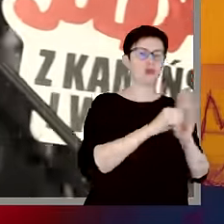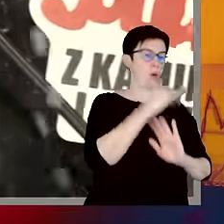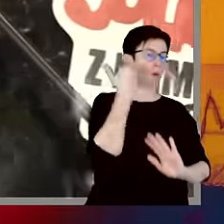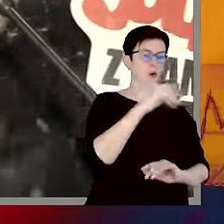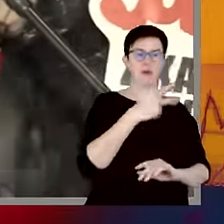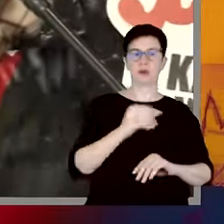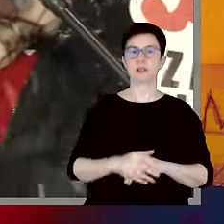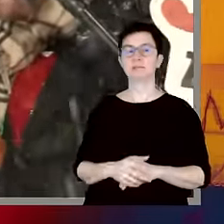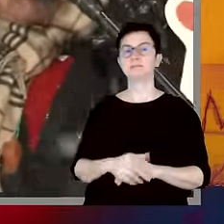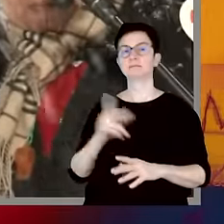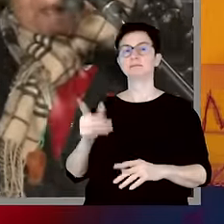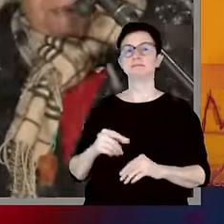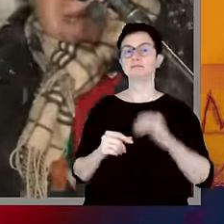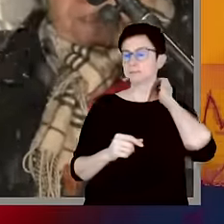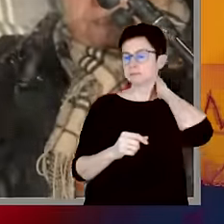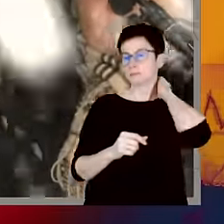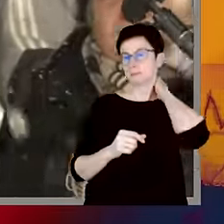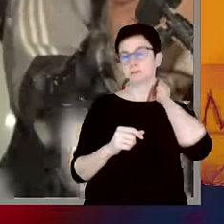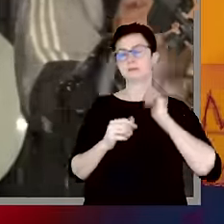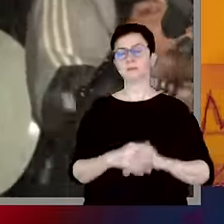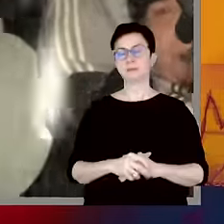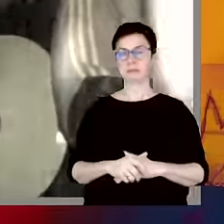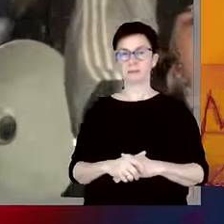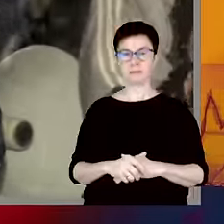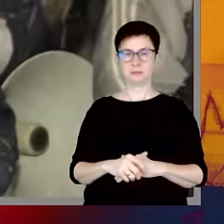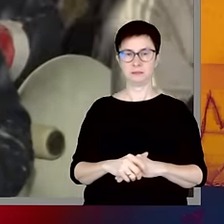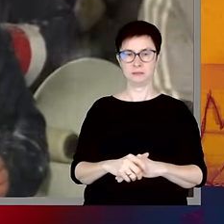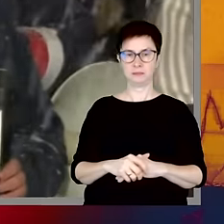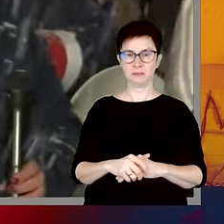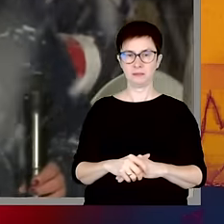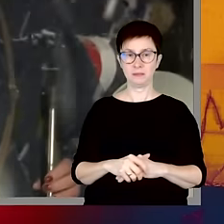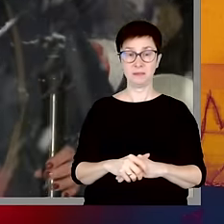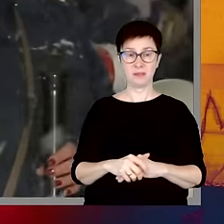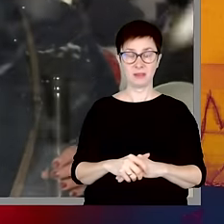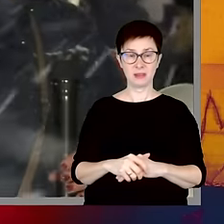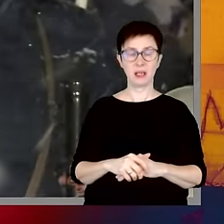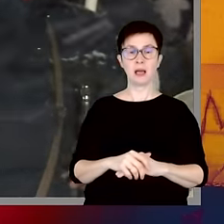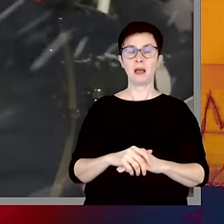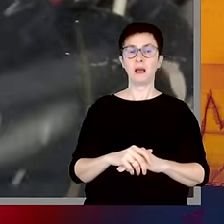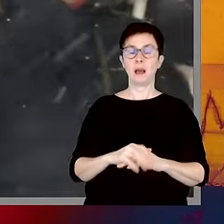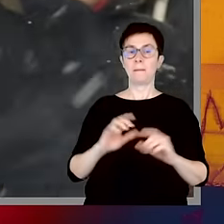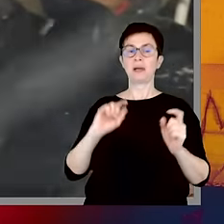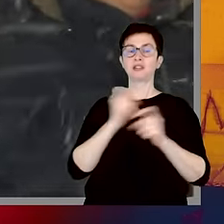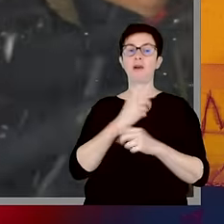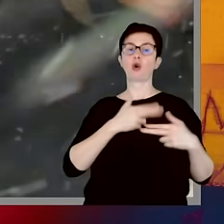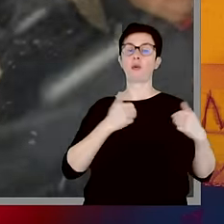Borowiak dopytać o inny aspekt tej sprawy, bo Państwa Komisja Wyborcza nie podjęła decyzji